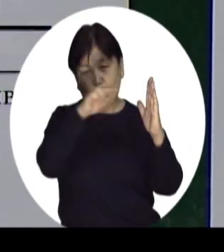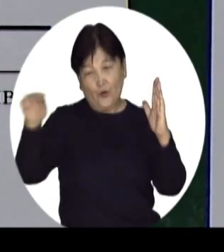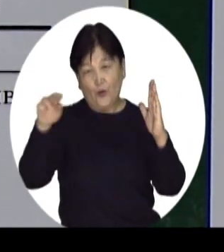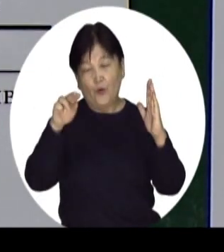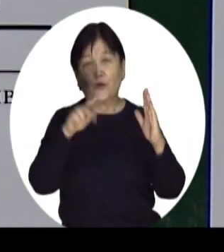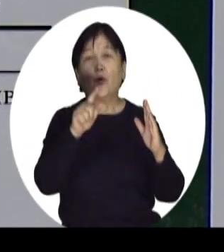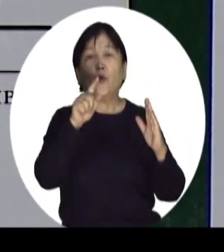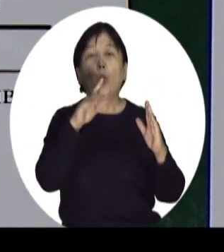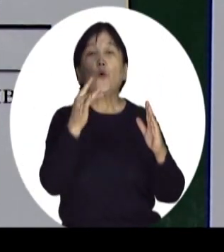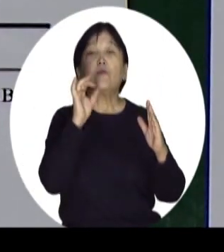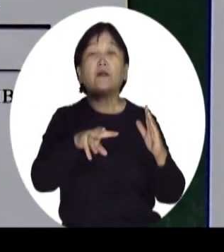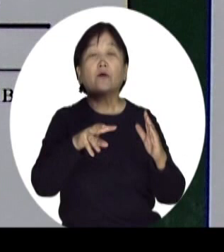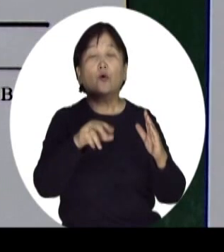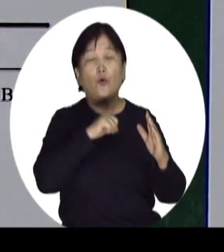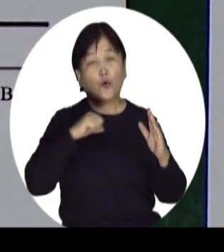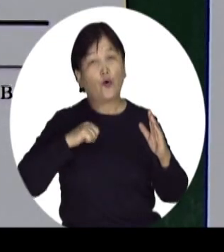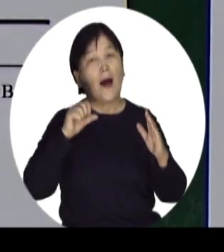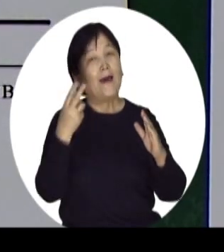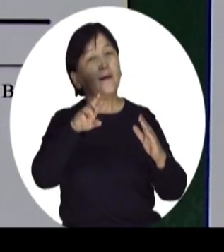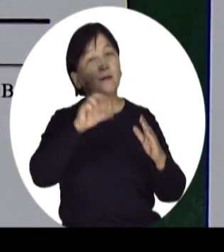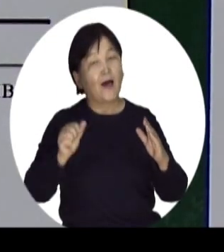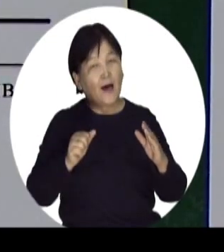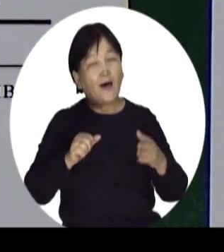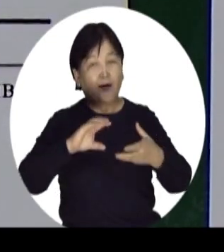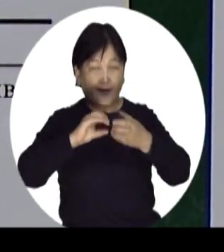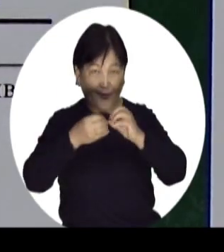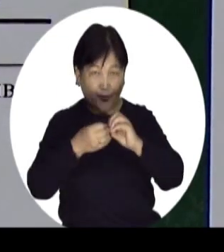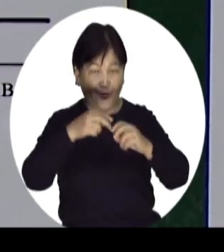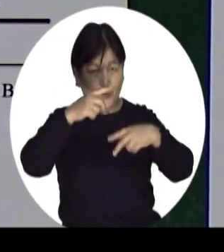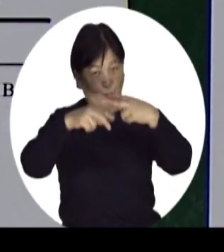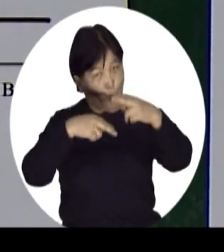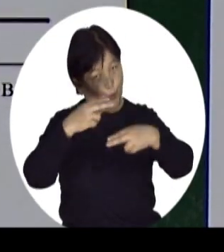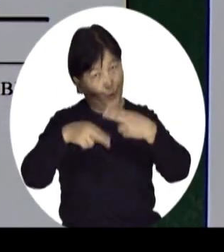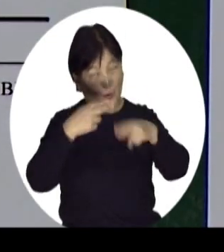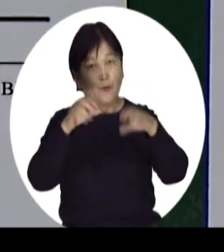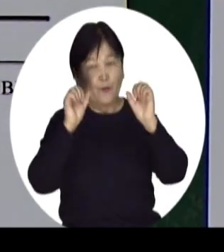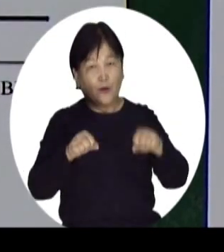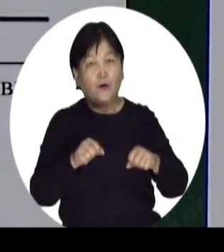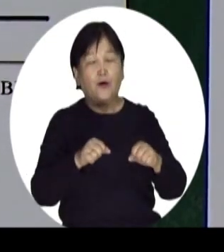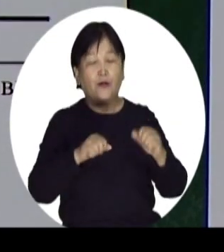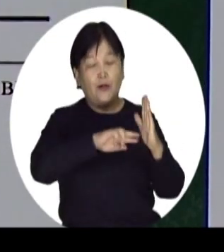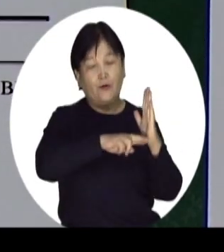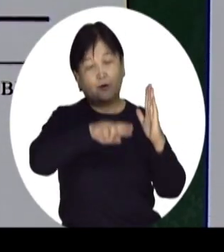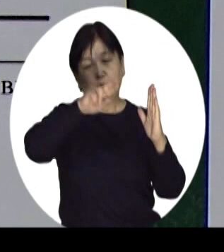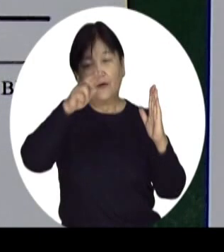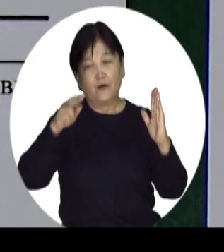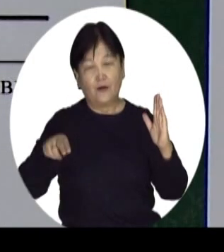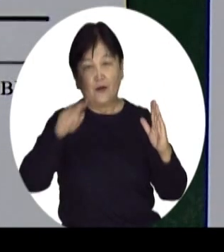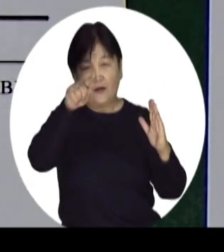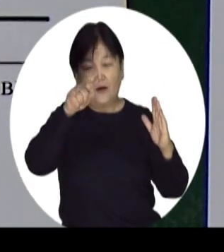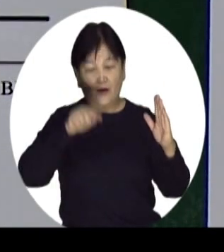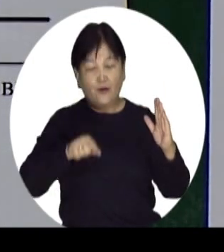урвал аяндаа явагдах боломжтой болж байгаа. Тэгэхээр их өдсийн энтальпигаас оройн цэг хоёрын хоорондох энергийн зөрөө